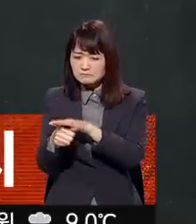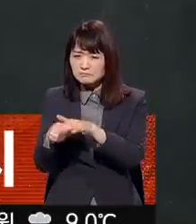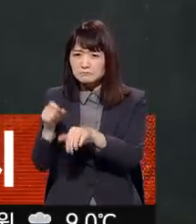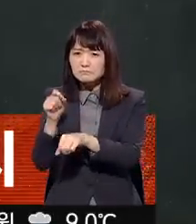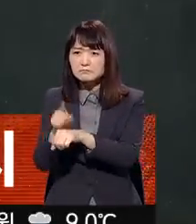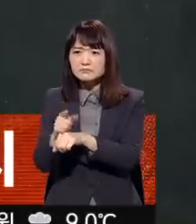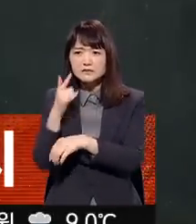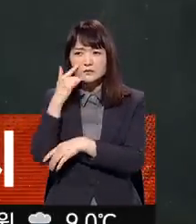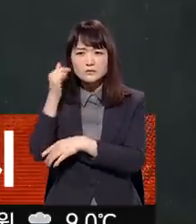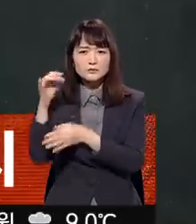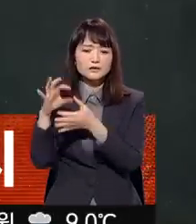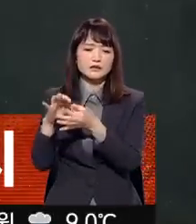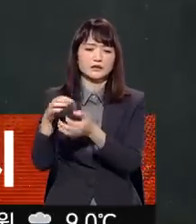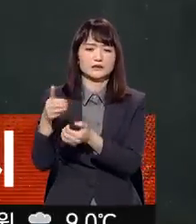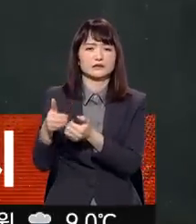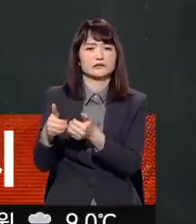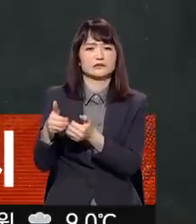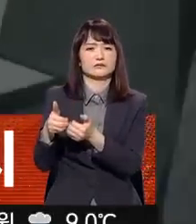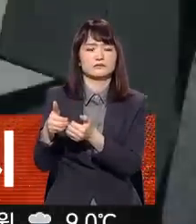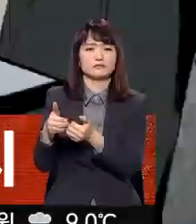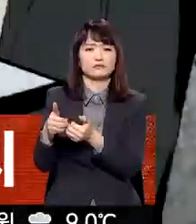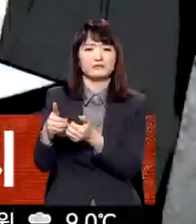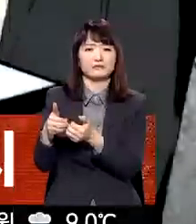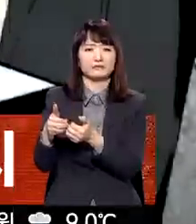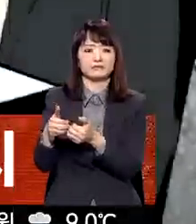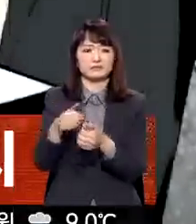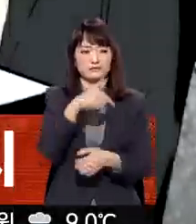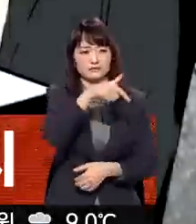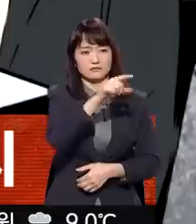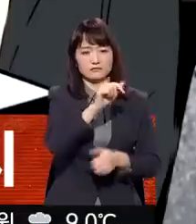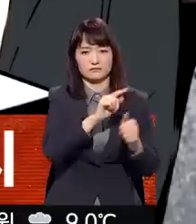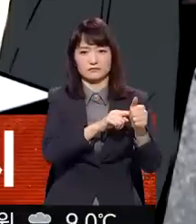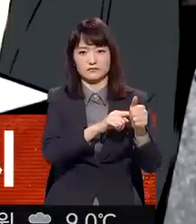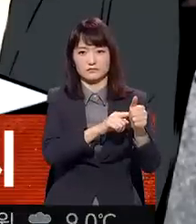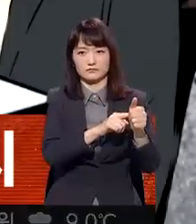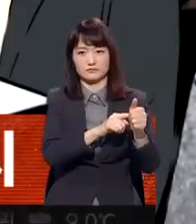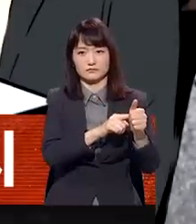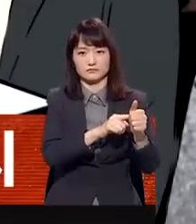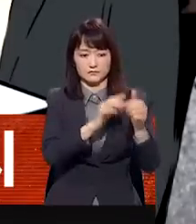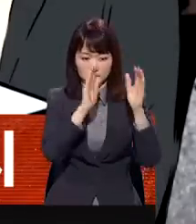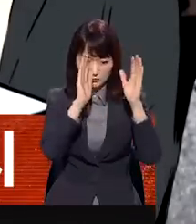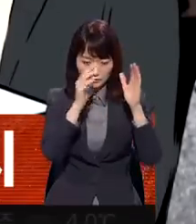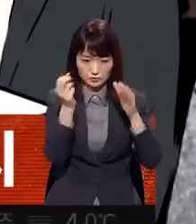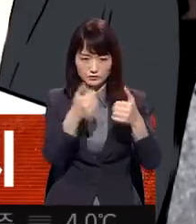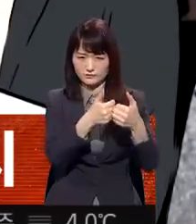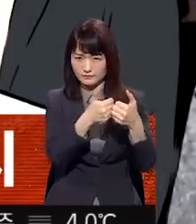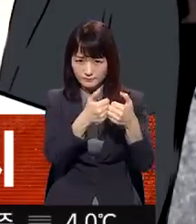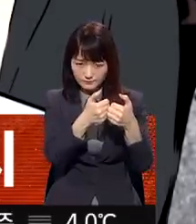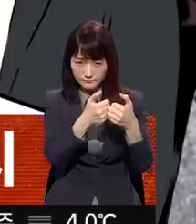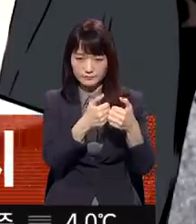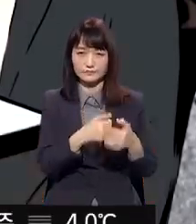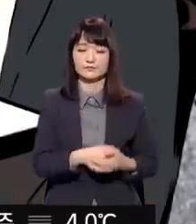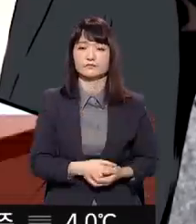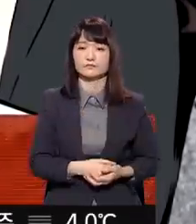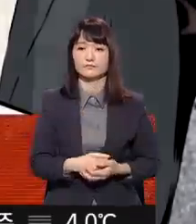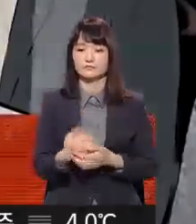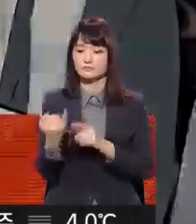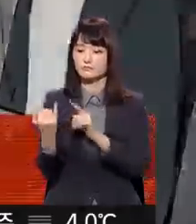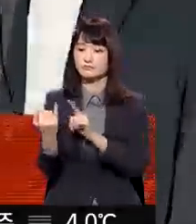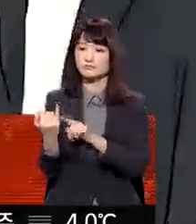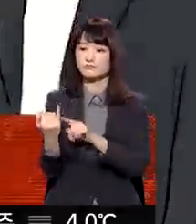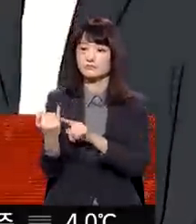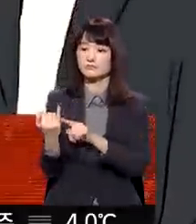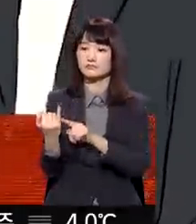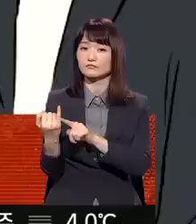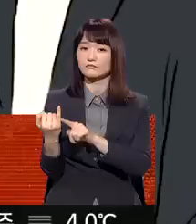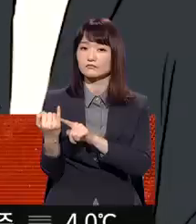성격에 부모와도 관계가 좀 소원했다고 합니다. 이 때문에 강 씨는 수업과 함께 상담을 이어가게 됐는데 이 강 씨는 그 당시에 여성에게